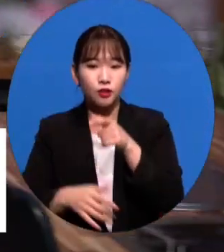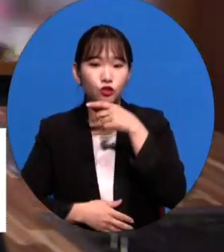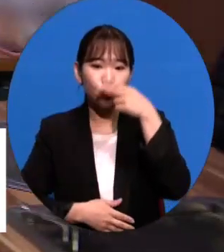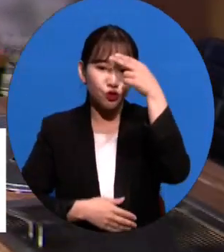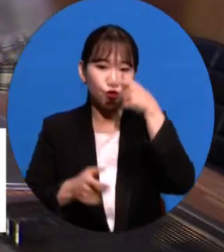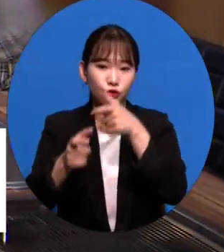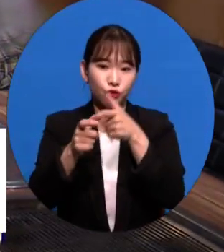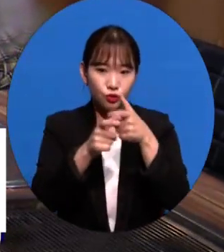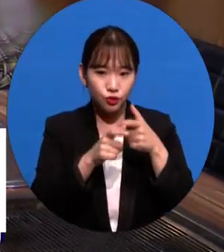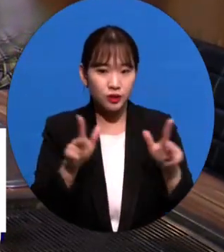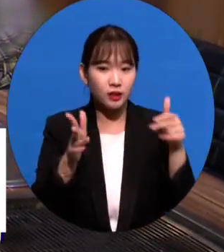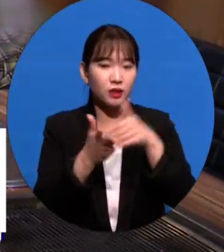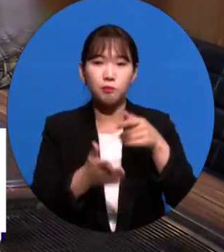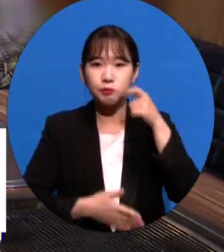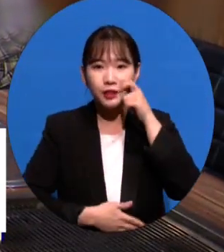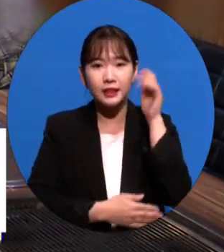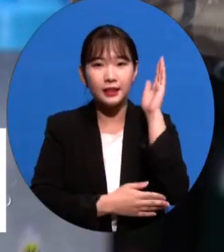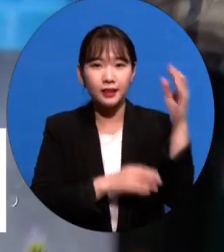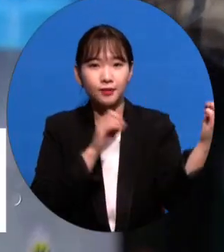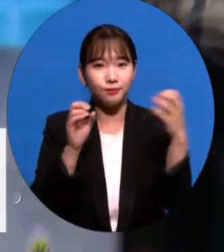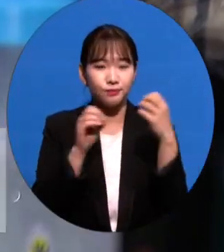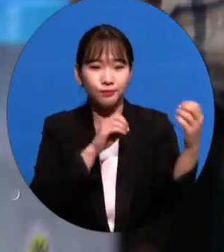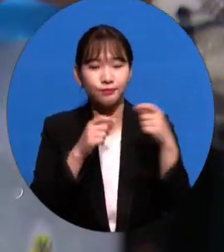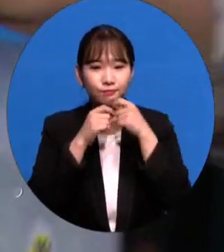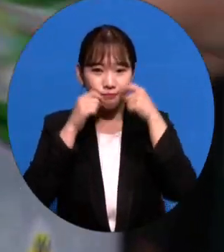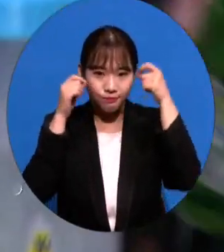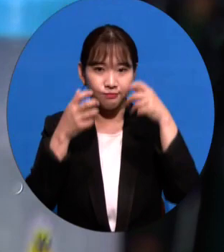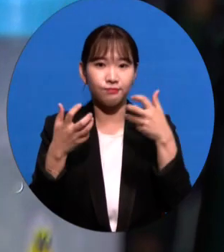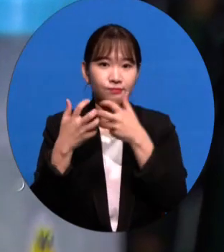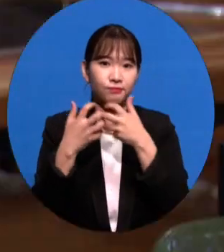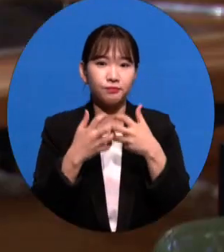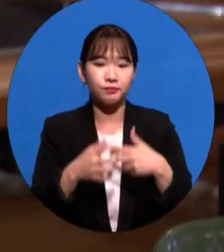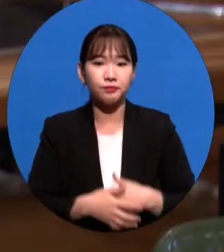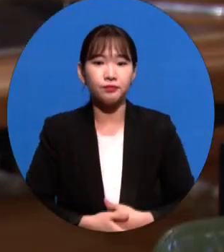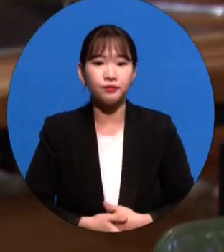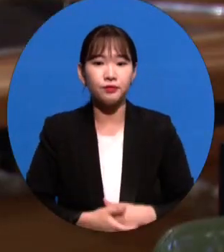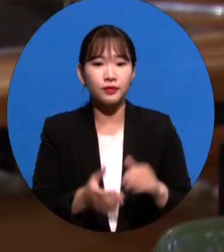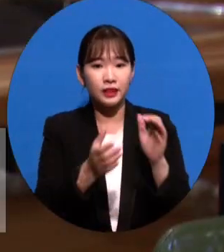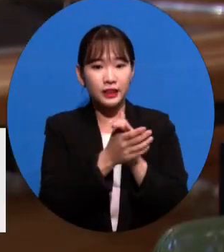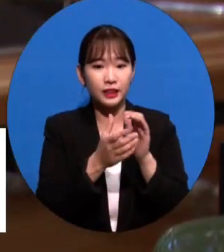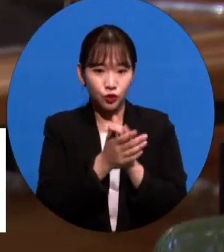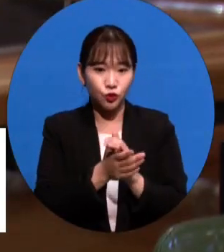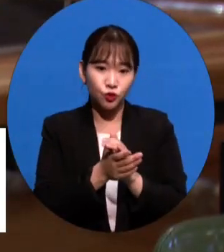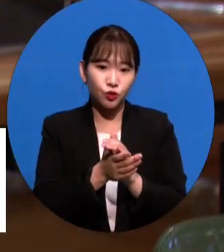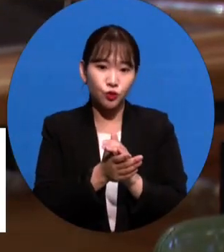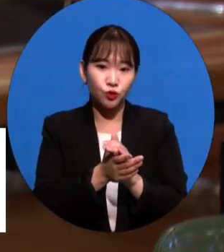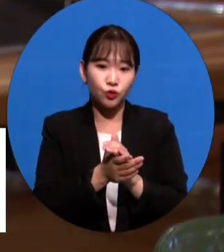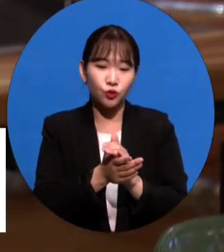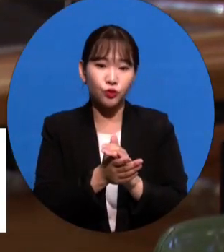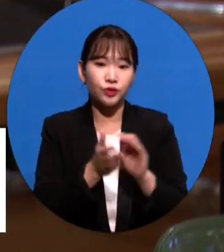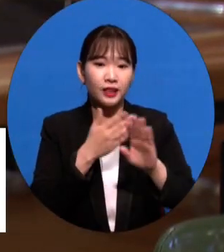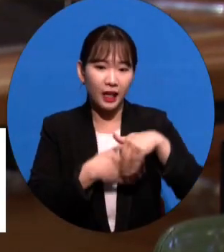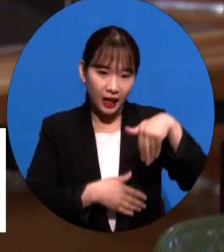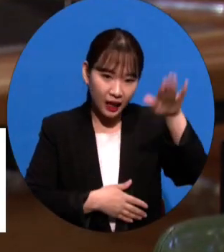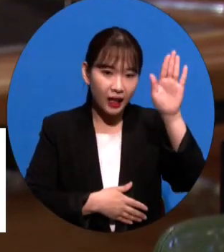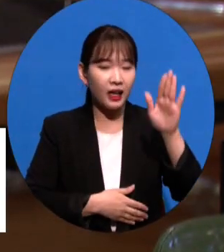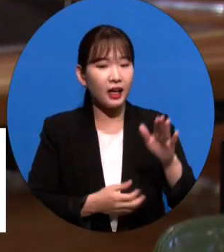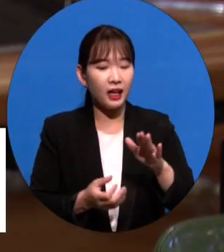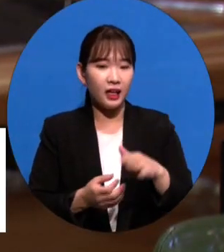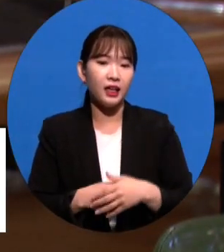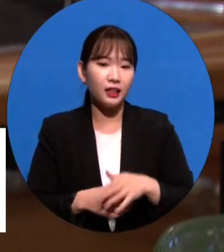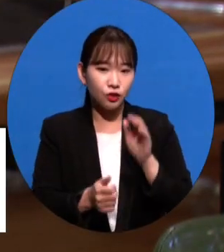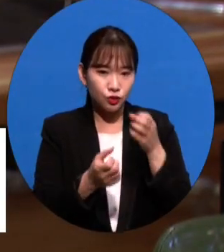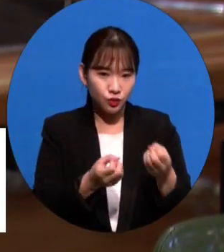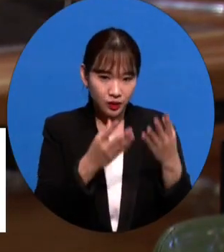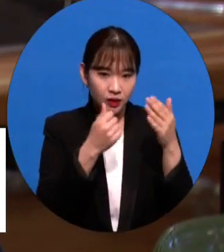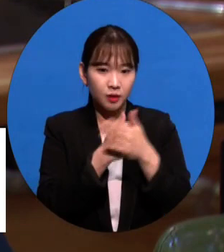기울이고 그동안 못다한 이야기를 나누며 웃음꽃을 피웠습니다. 친구 뭐 송별회 금 해서 오늘 이제 이 자리 좀